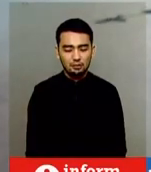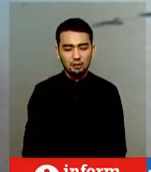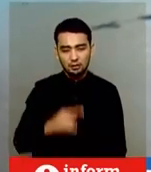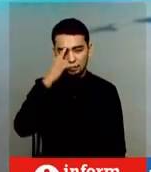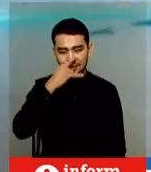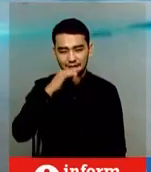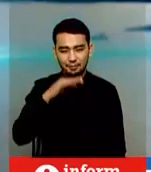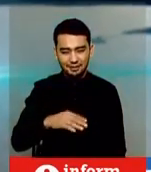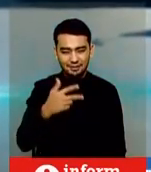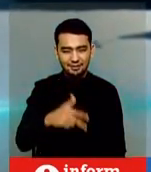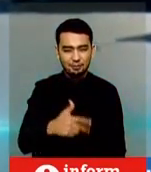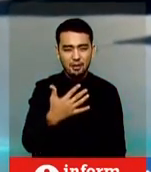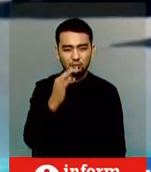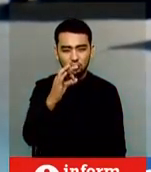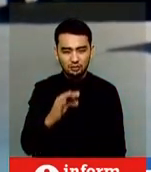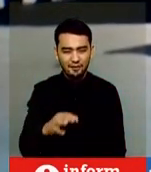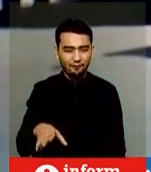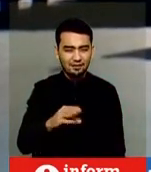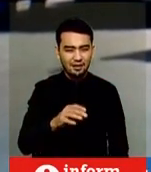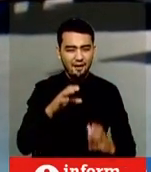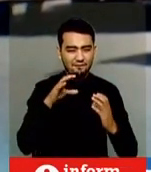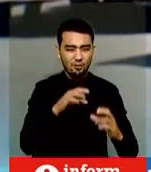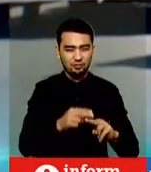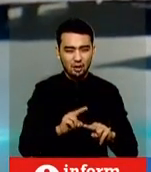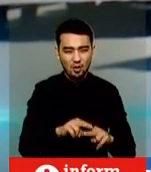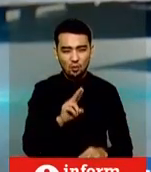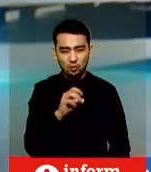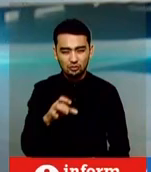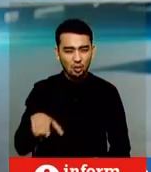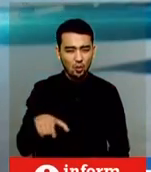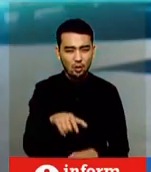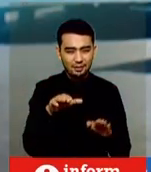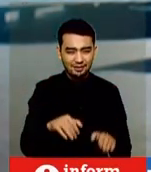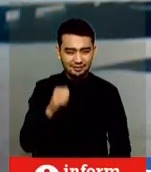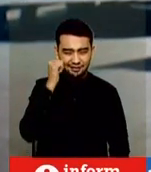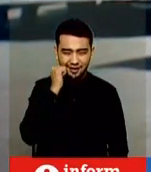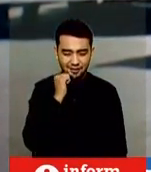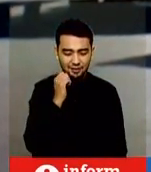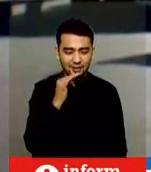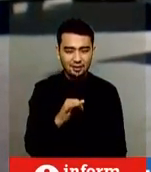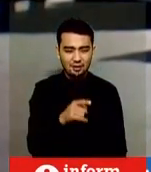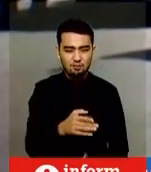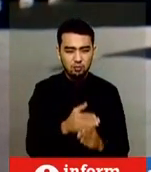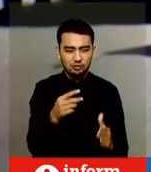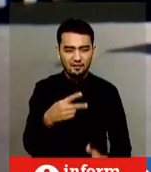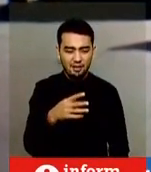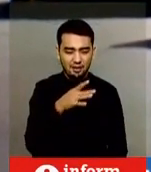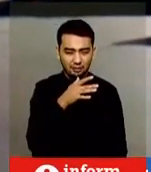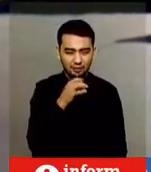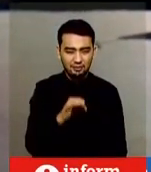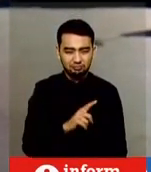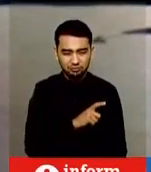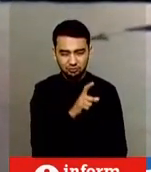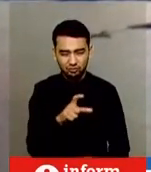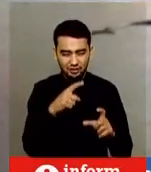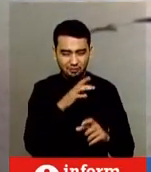В Казахстане 35% всех автобусов, которые курсируют на дорогах, старые, им больше 20 лет. Эксперты говорят,